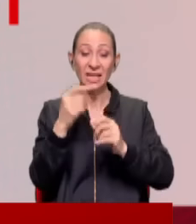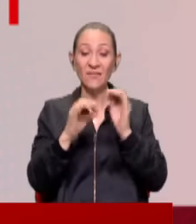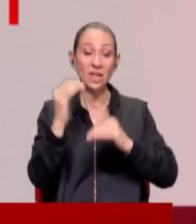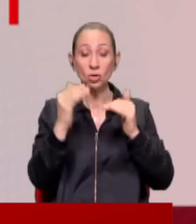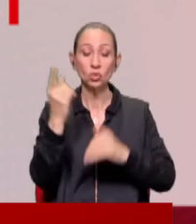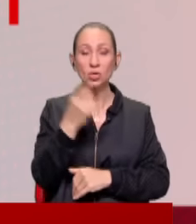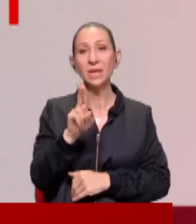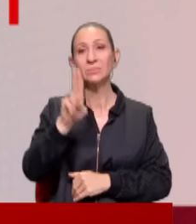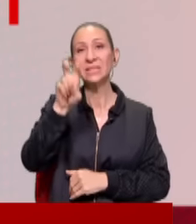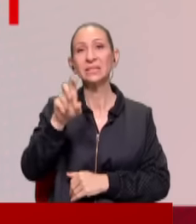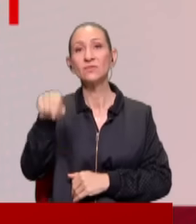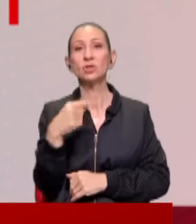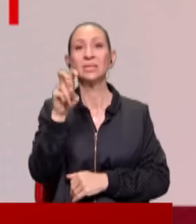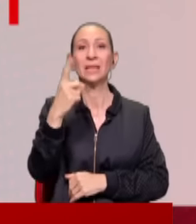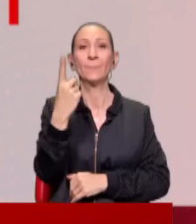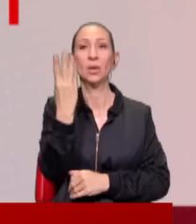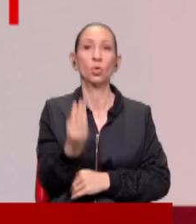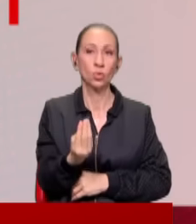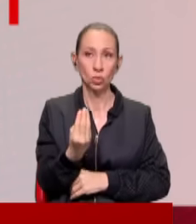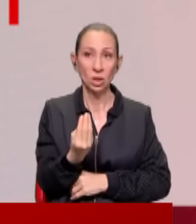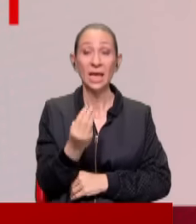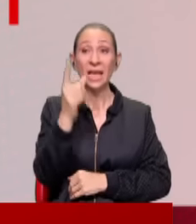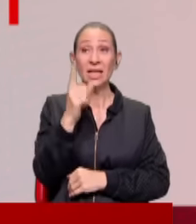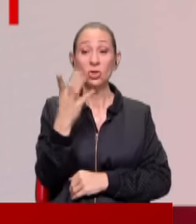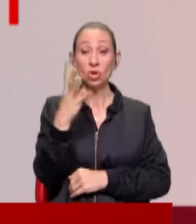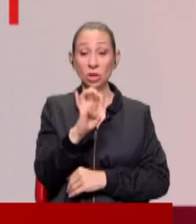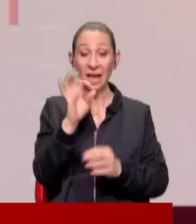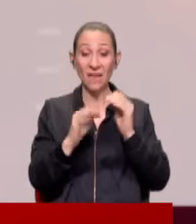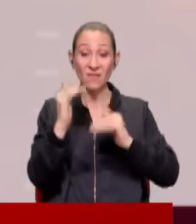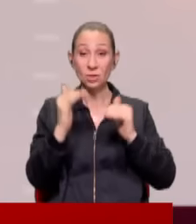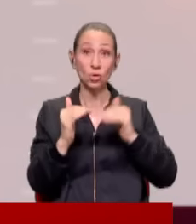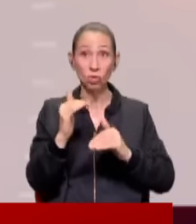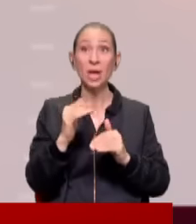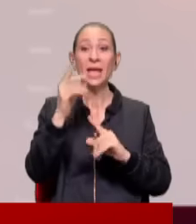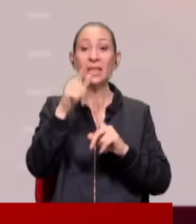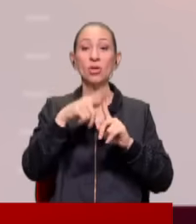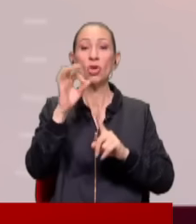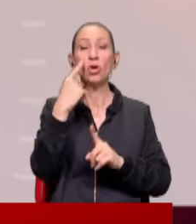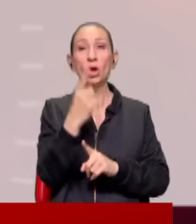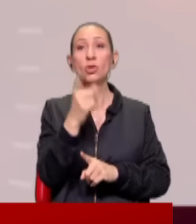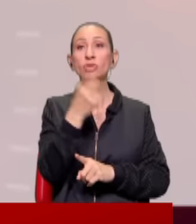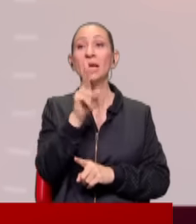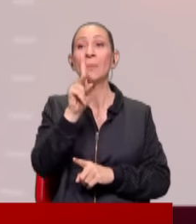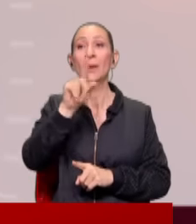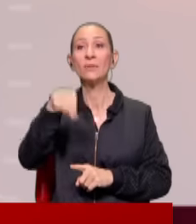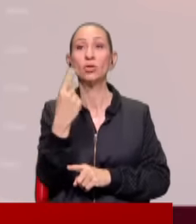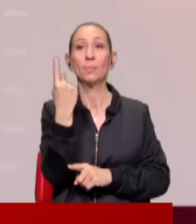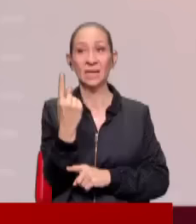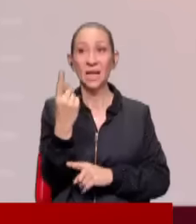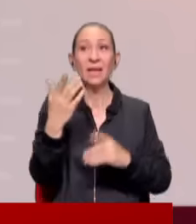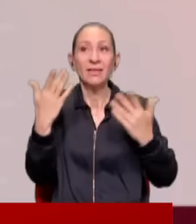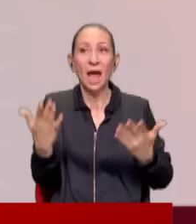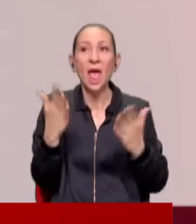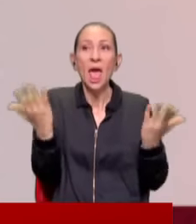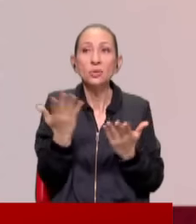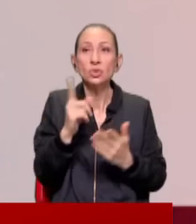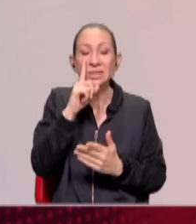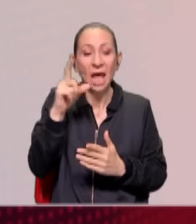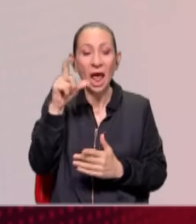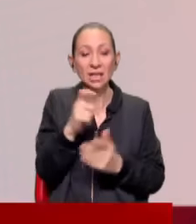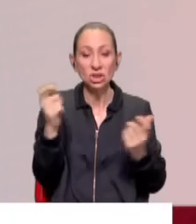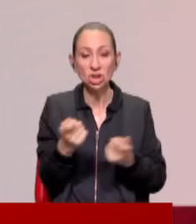enflasyon %78,81'e yükseldi. İlk 4 aylık enflasyonsa İTO'ya göre %21,1. Yani henüz Nisan